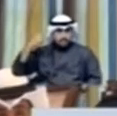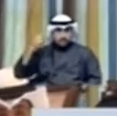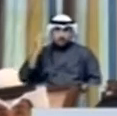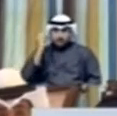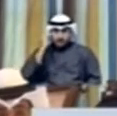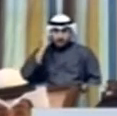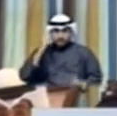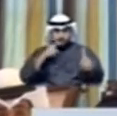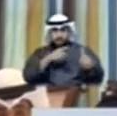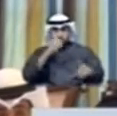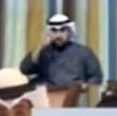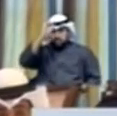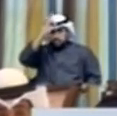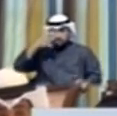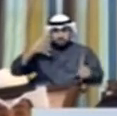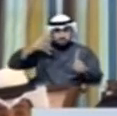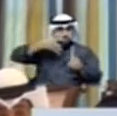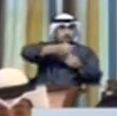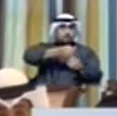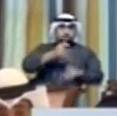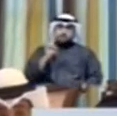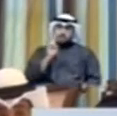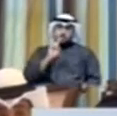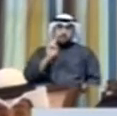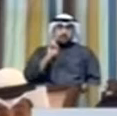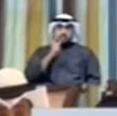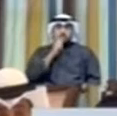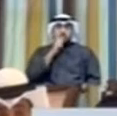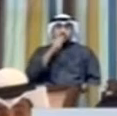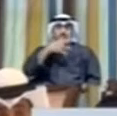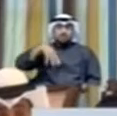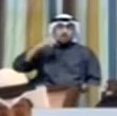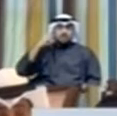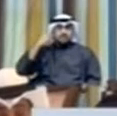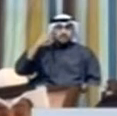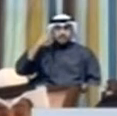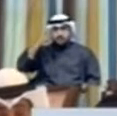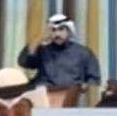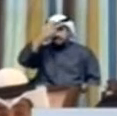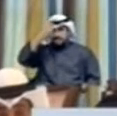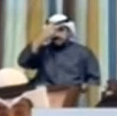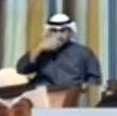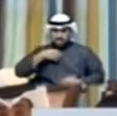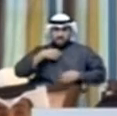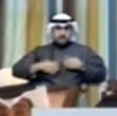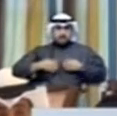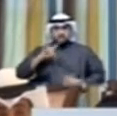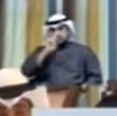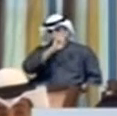ويقصد ما قام فيه. فلا نقول طب نفسي ولا نتكلم عن هذا. منتمي